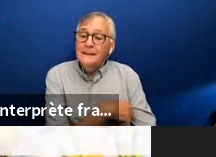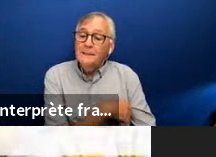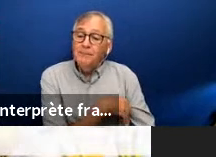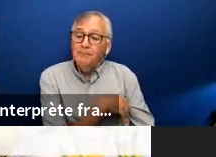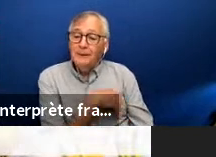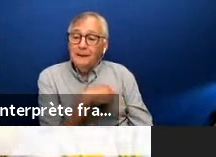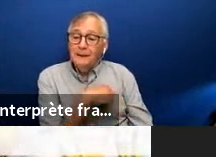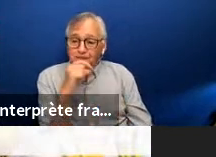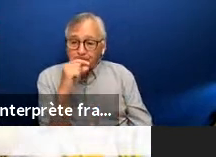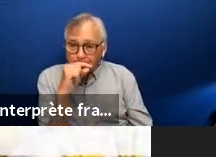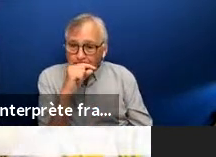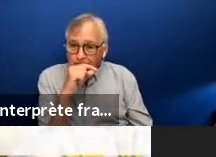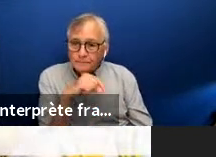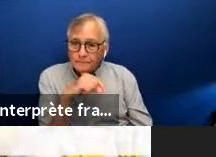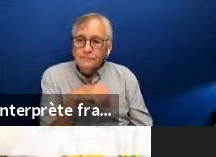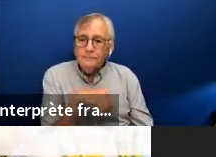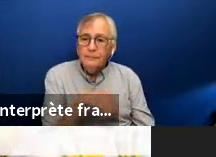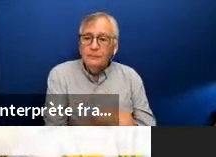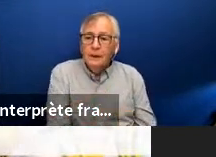Aussi,